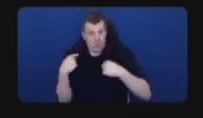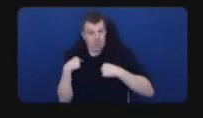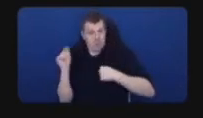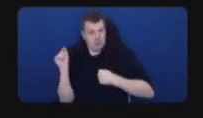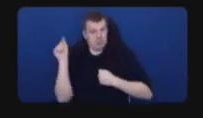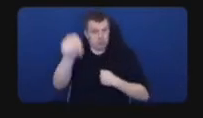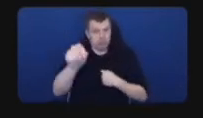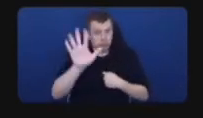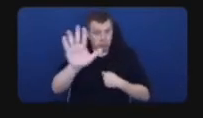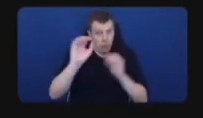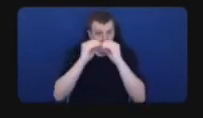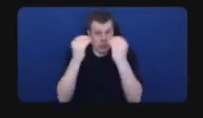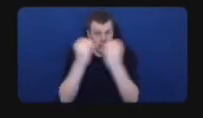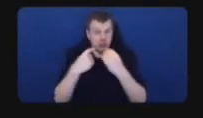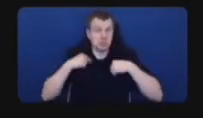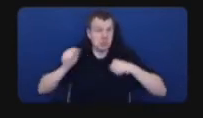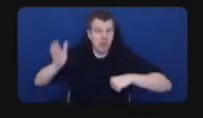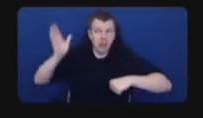/ready。